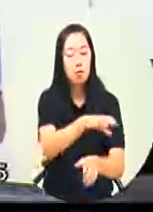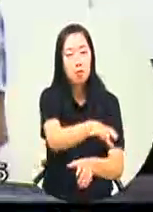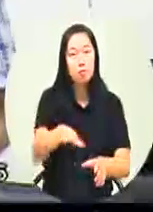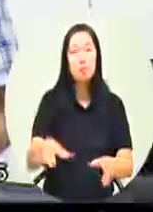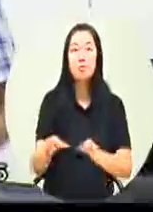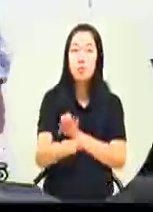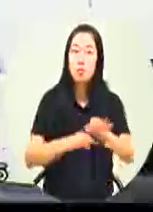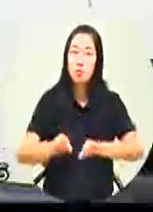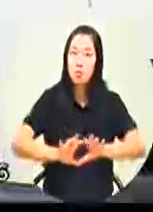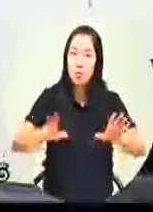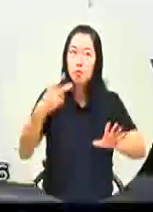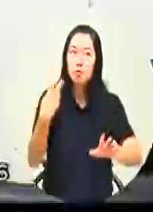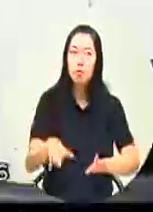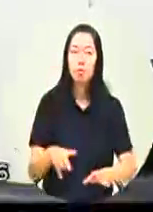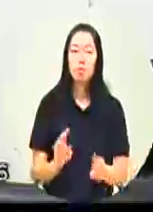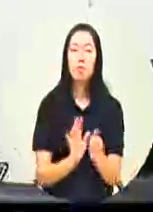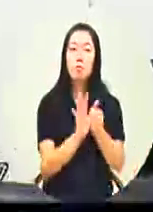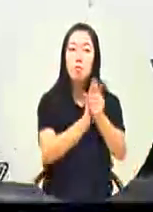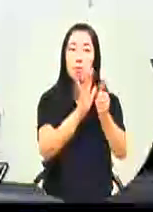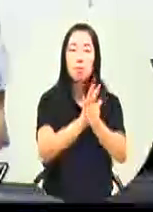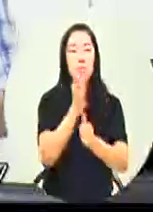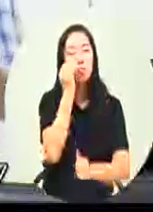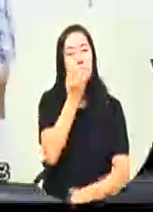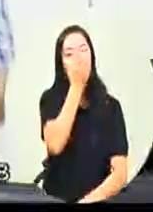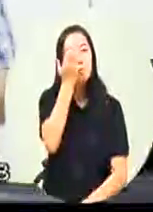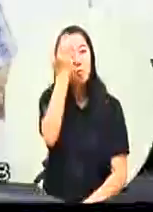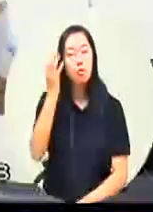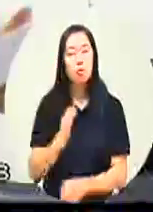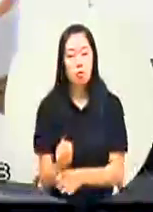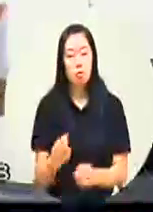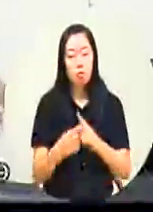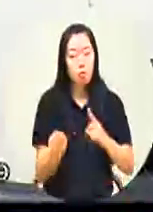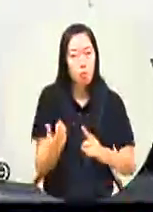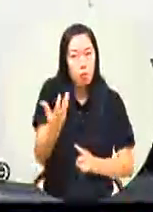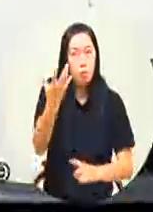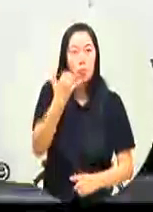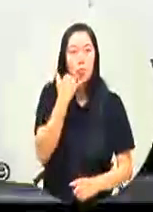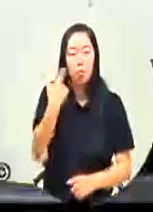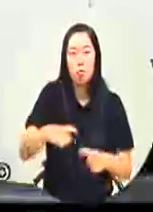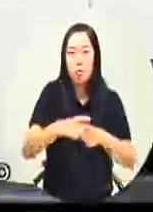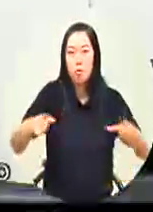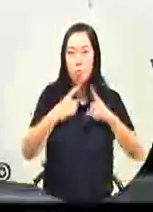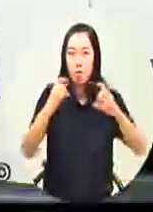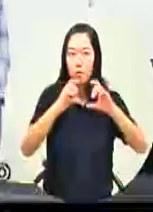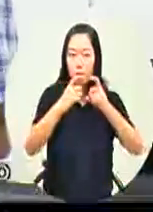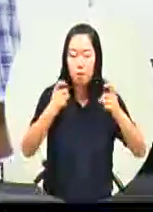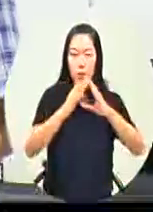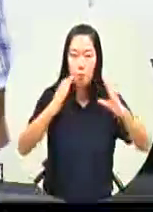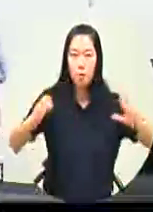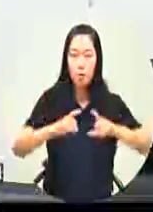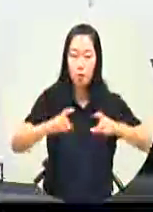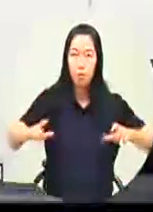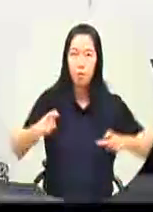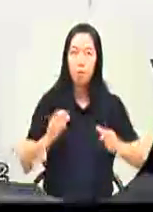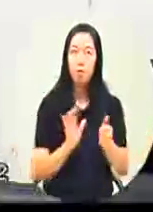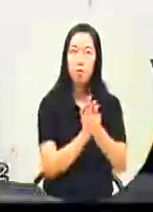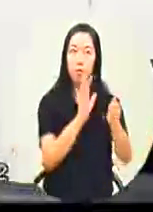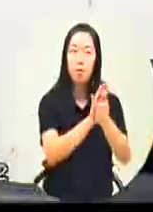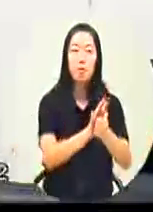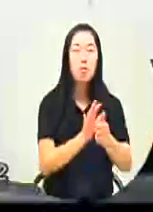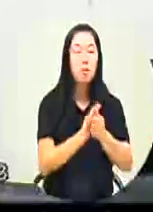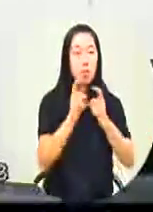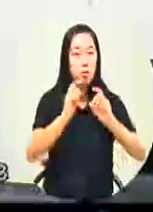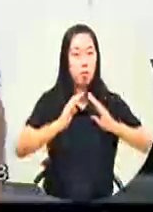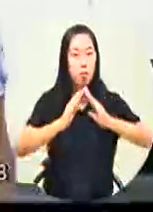有关促进观光产业，扩大建立城市规模，还有树立城市发展的百年大